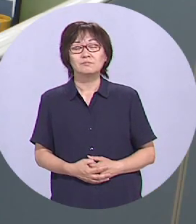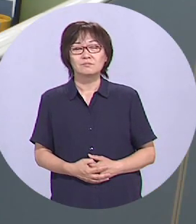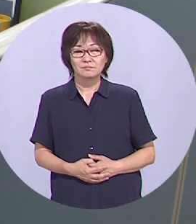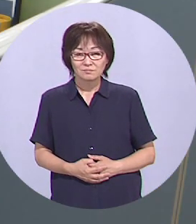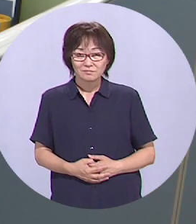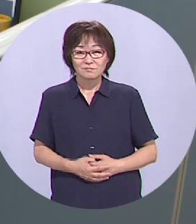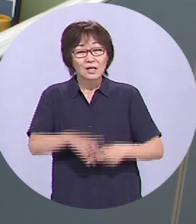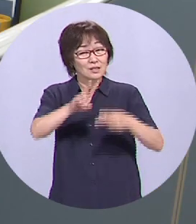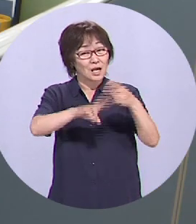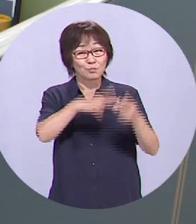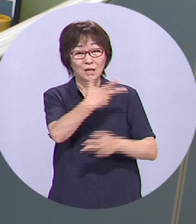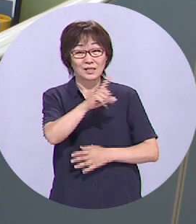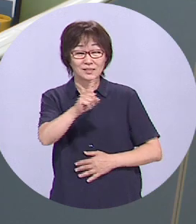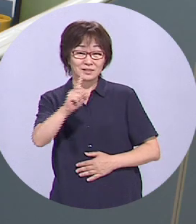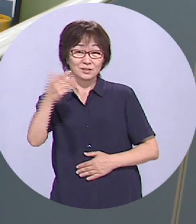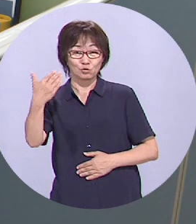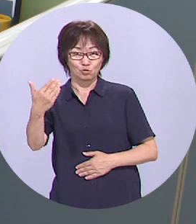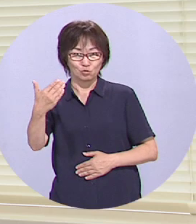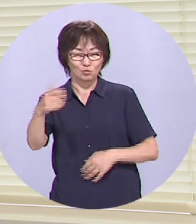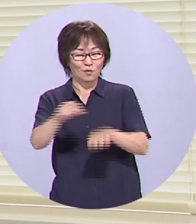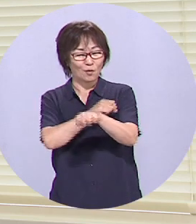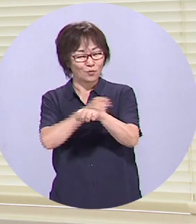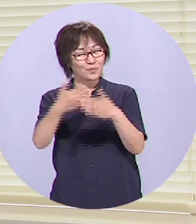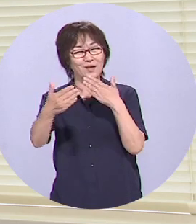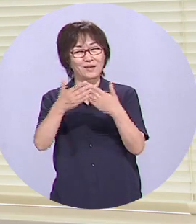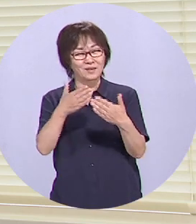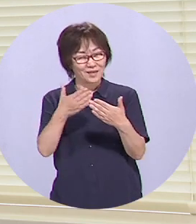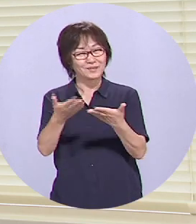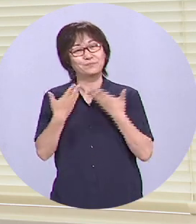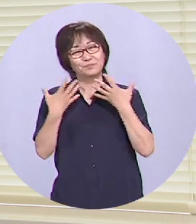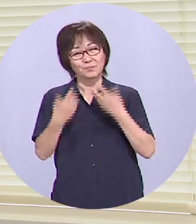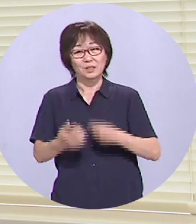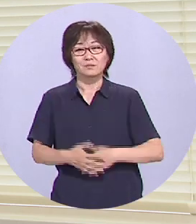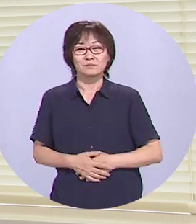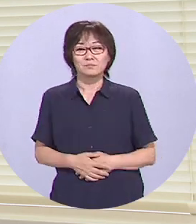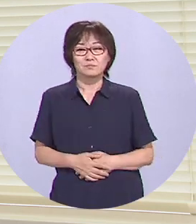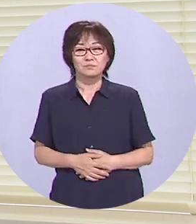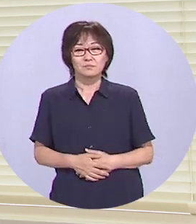それではシャープ7119でも特別に体験させていただきました。